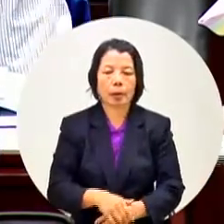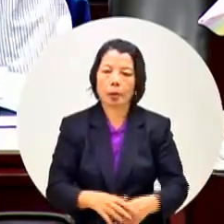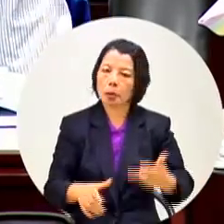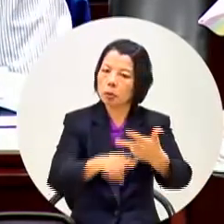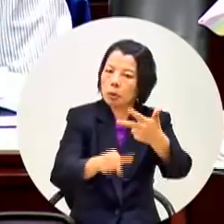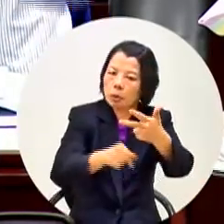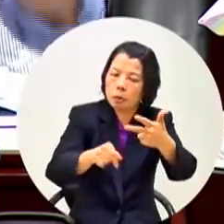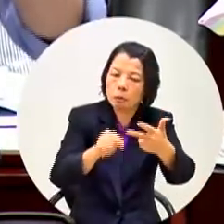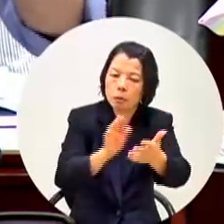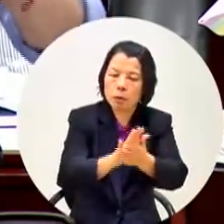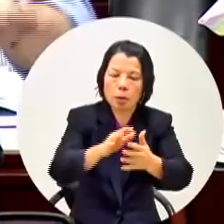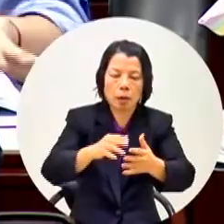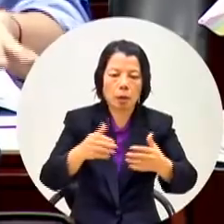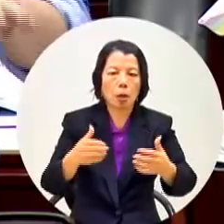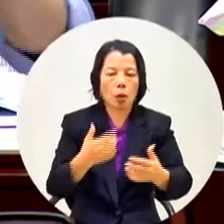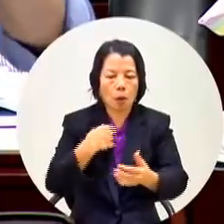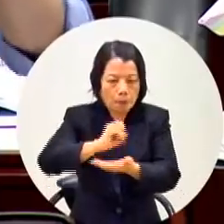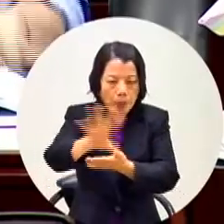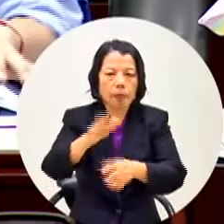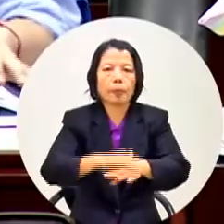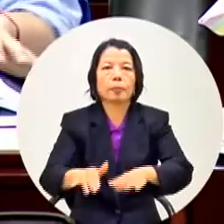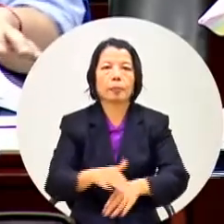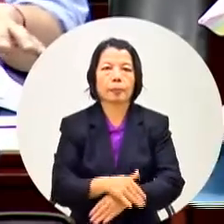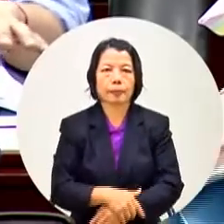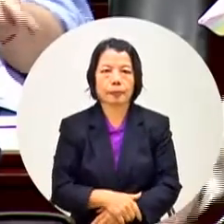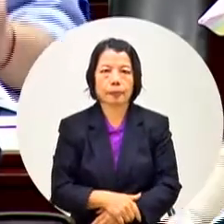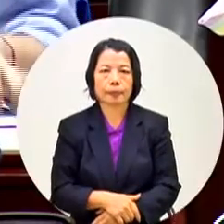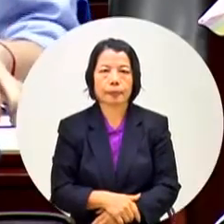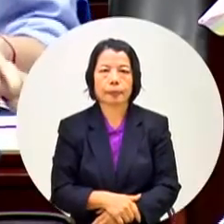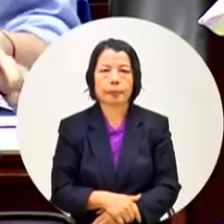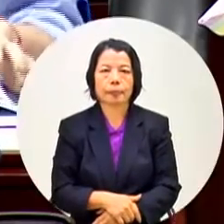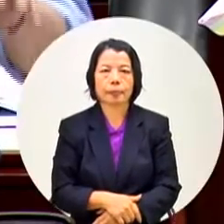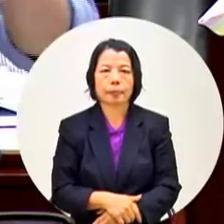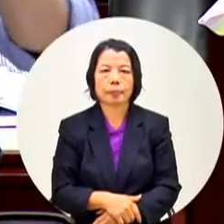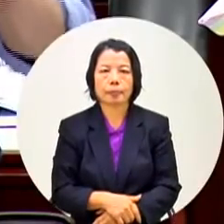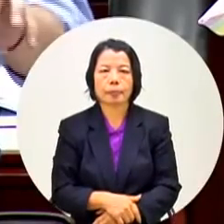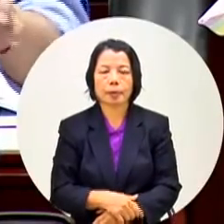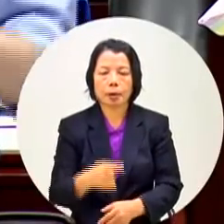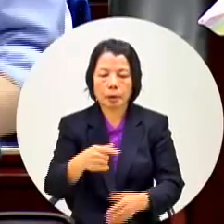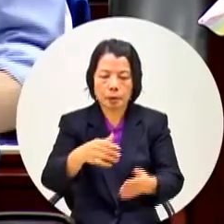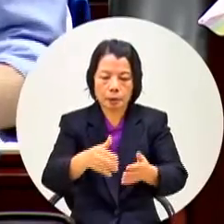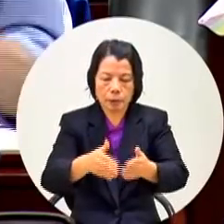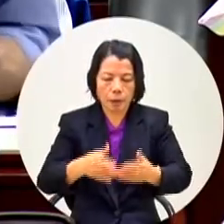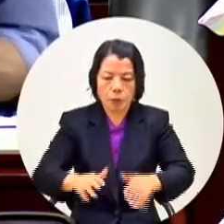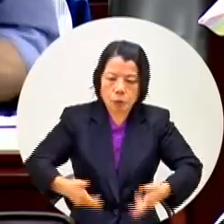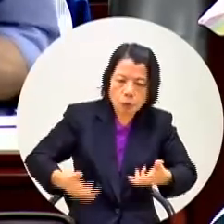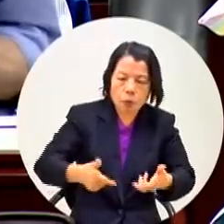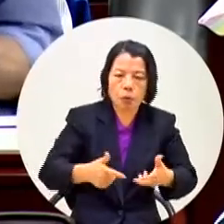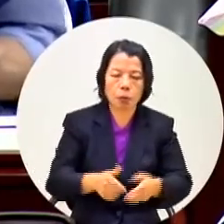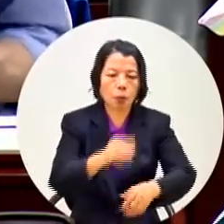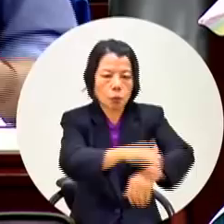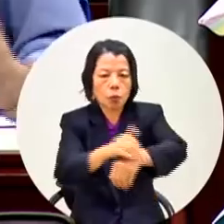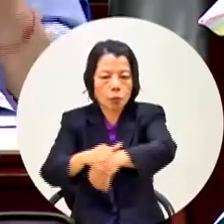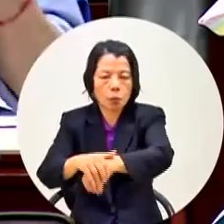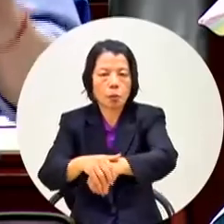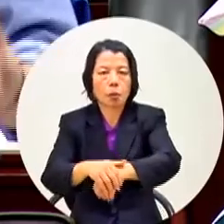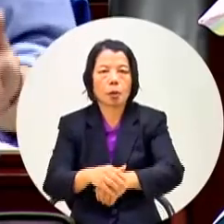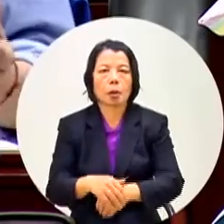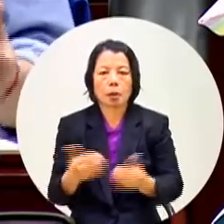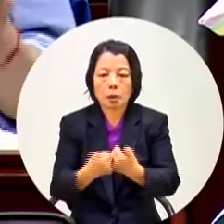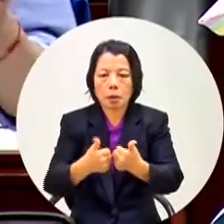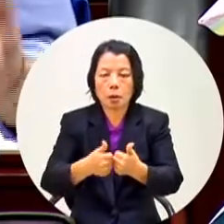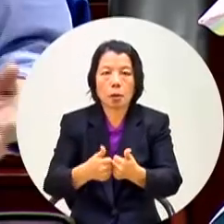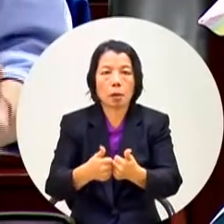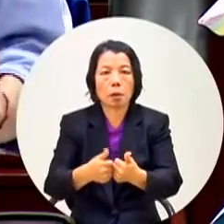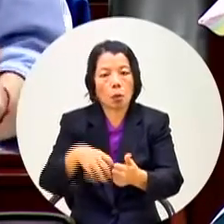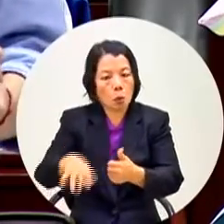不会盖， 是吗？所以为什么刚刚黄议员讲想要很着急学者专家的会，希望议会能够参与，我的建议啦，就让这些